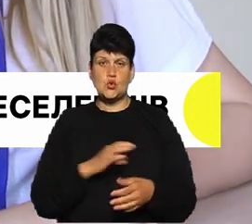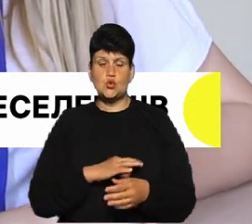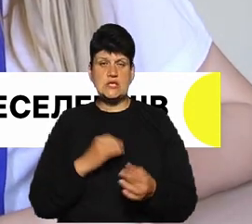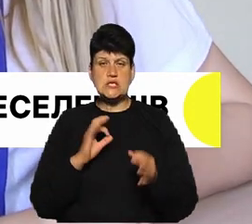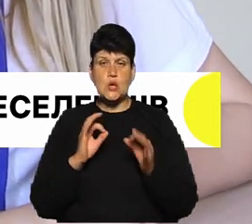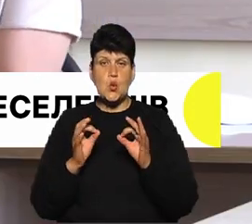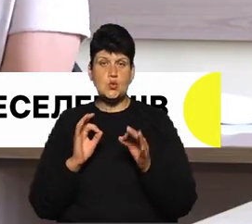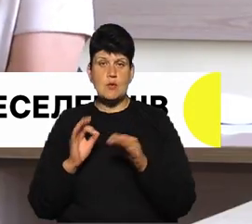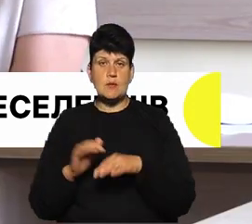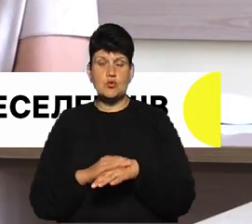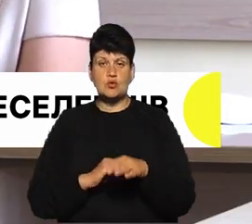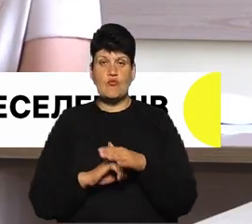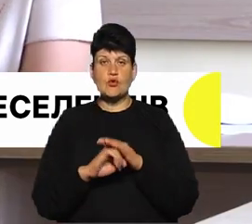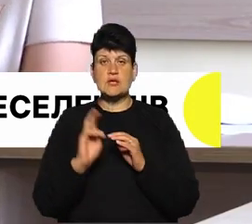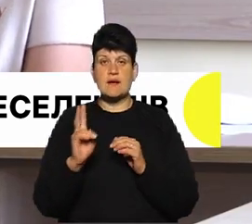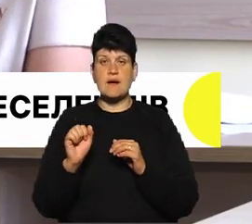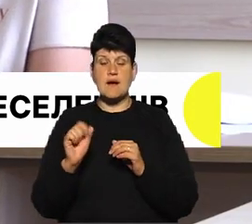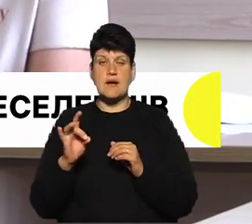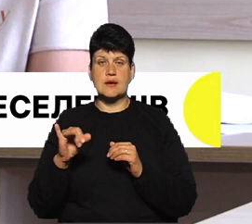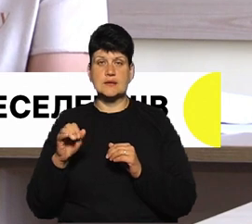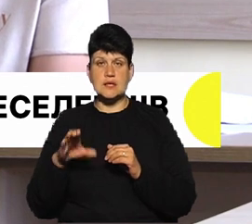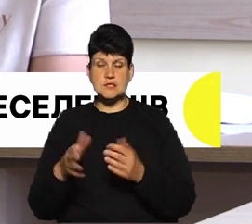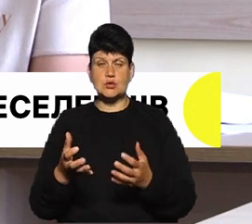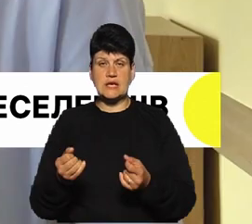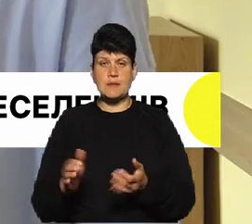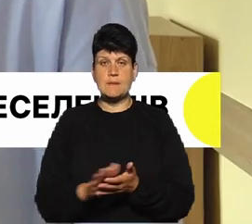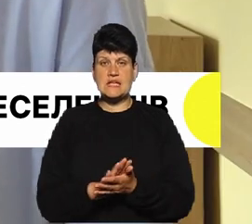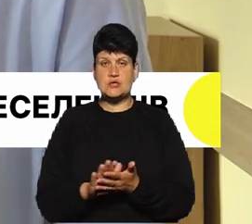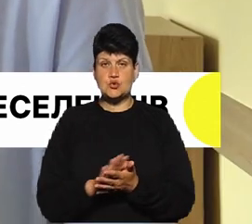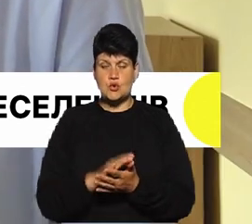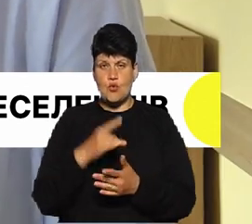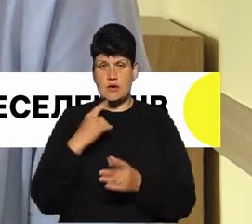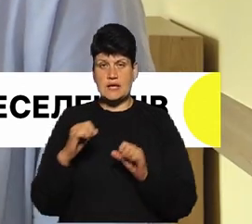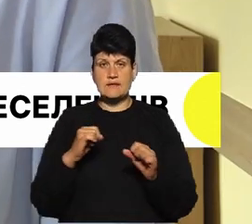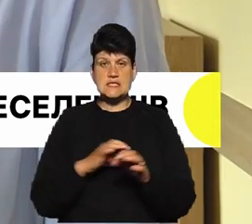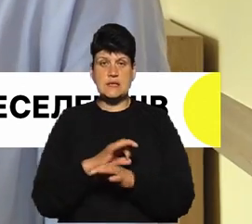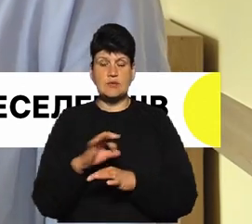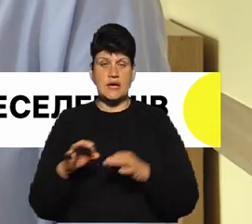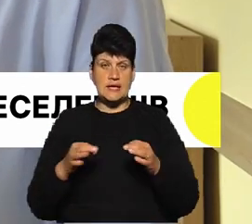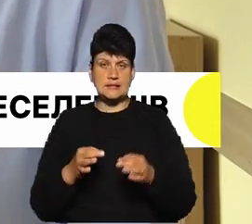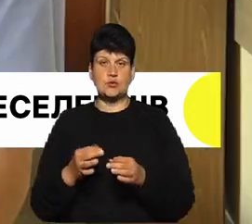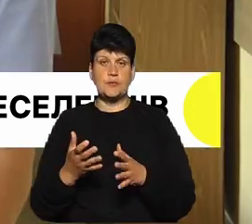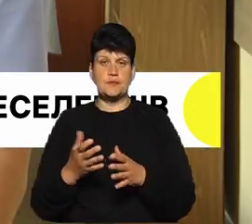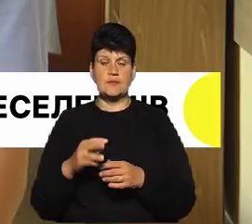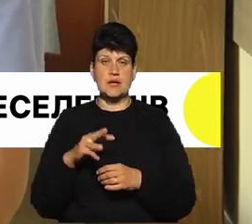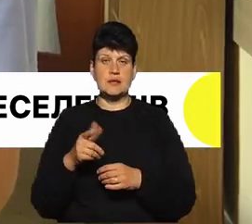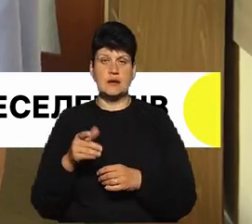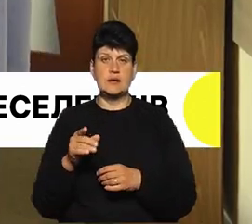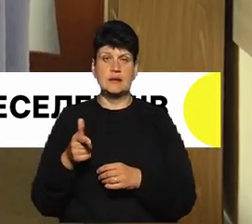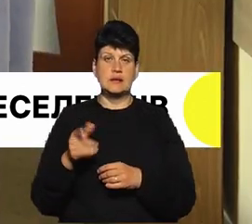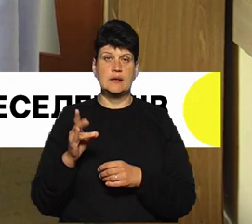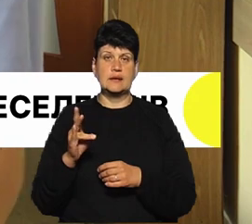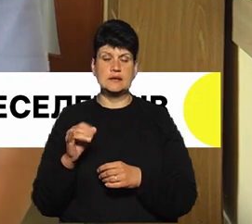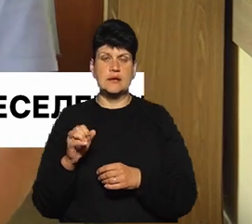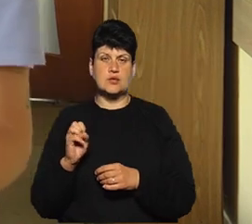у благодійному фонді «Карітас» переселенці отримують безкоштовно, каже керівниця проєкту «Екстрене реагування» Мар'яна Гнатюк. За її словами,